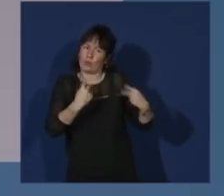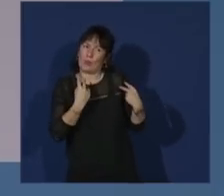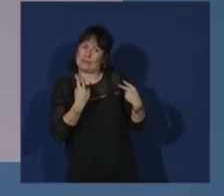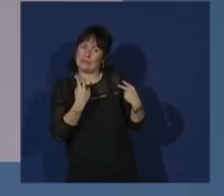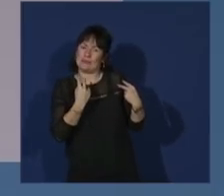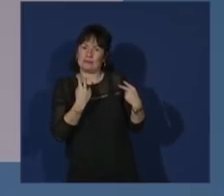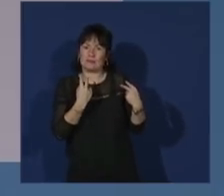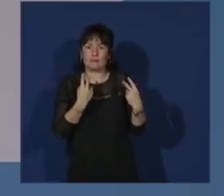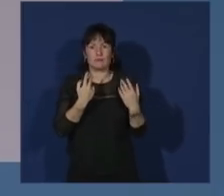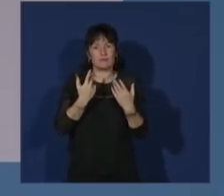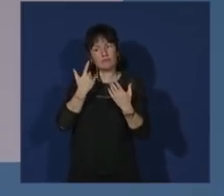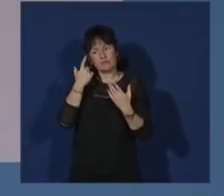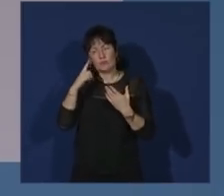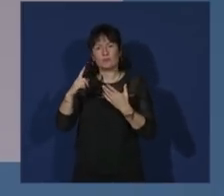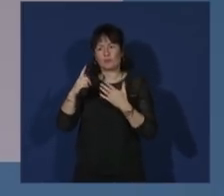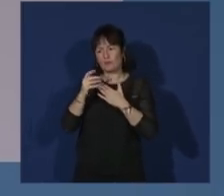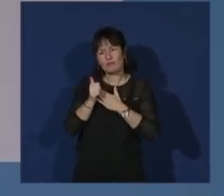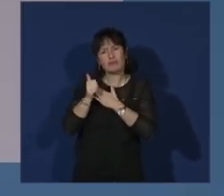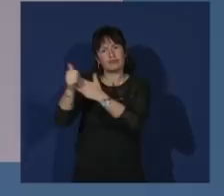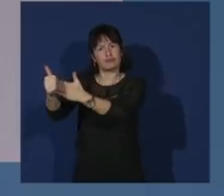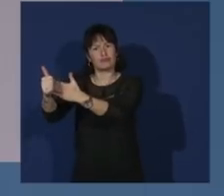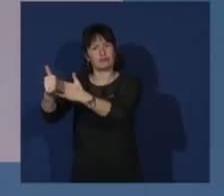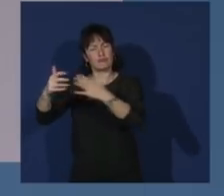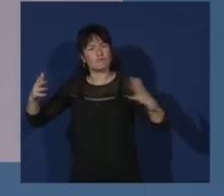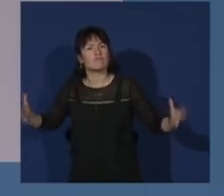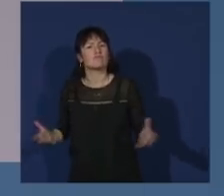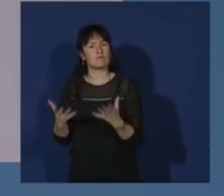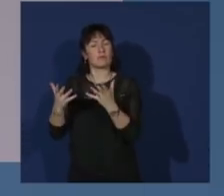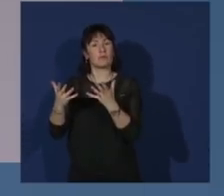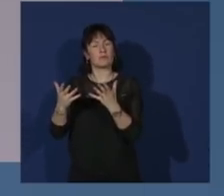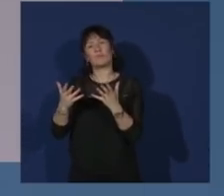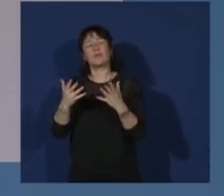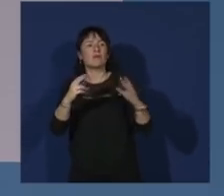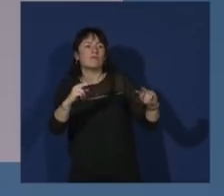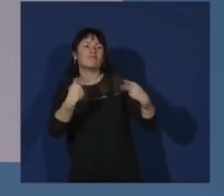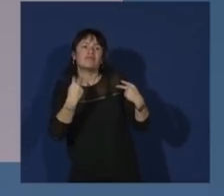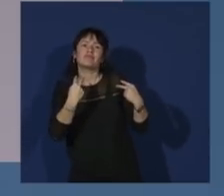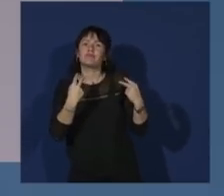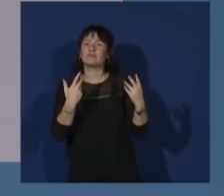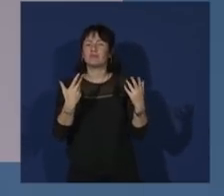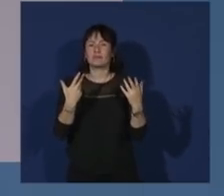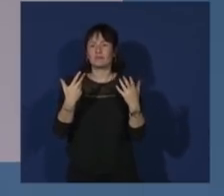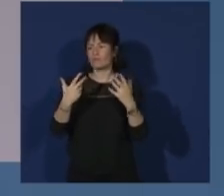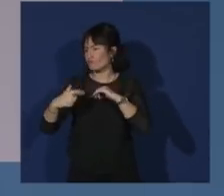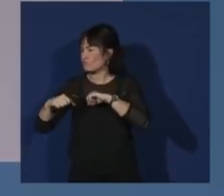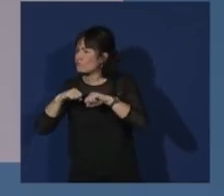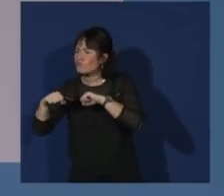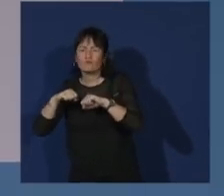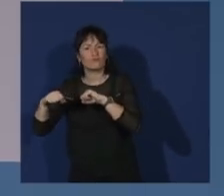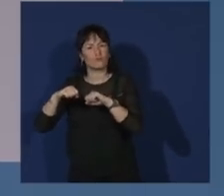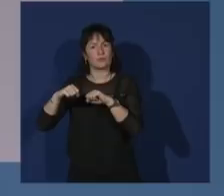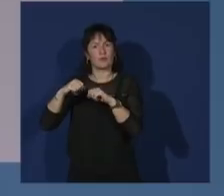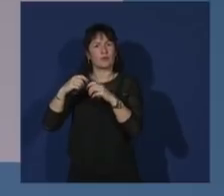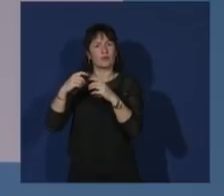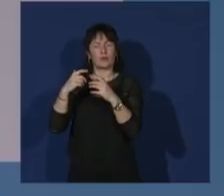m'accordez d'être à la hauteur, comme une permission que vous m'accordez de faire en sorte que les